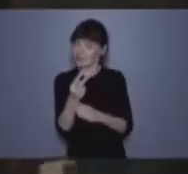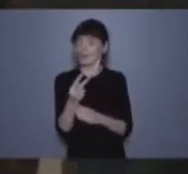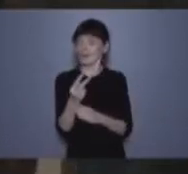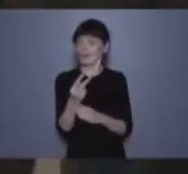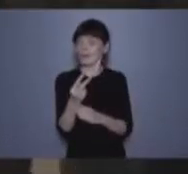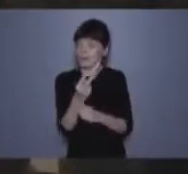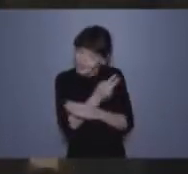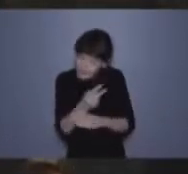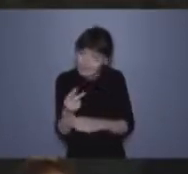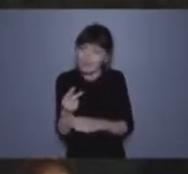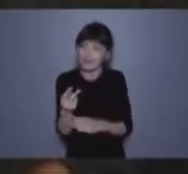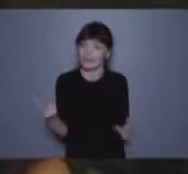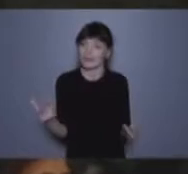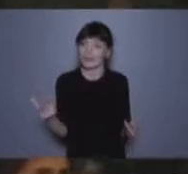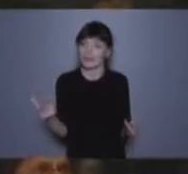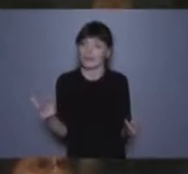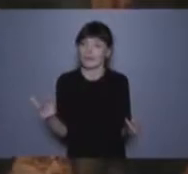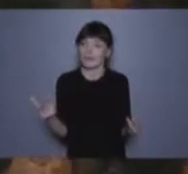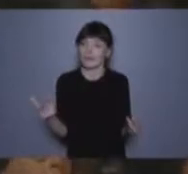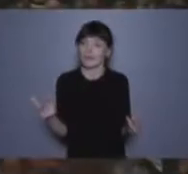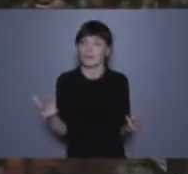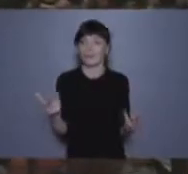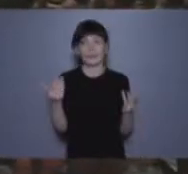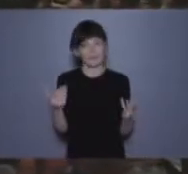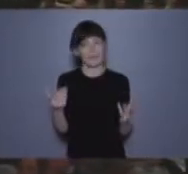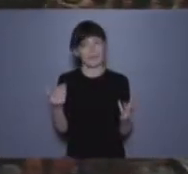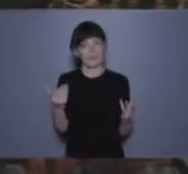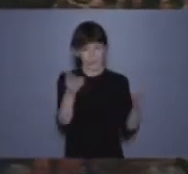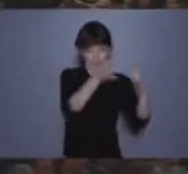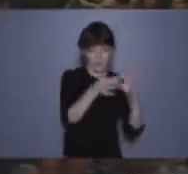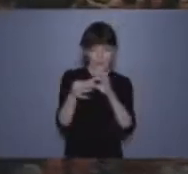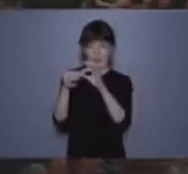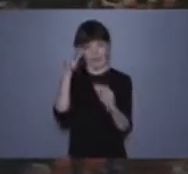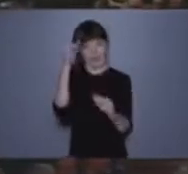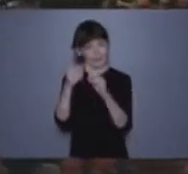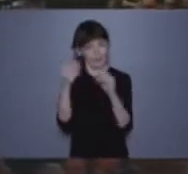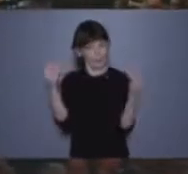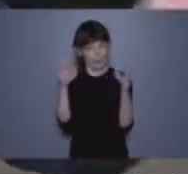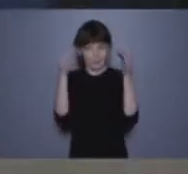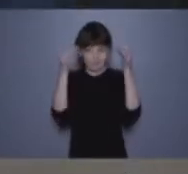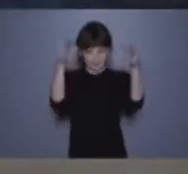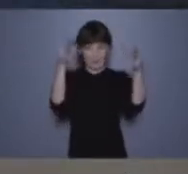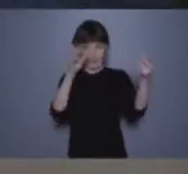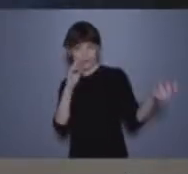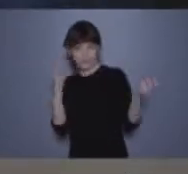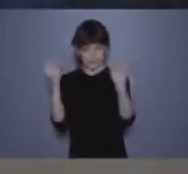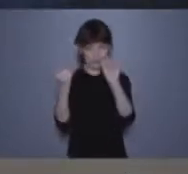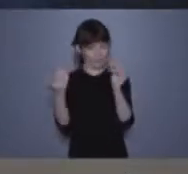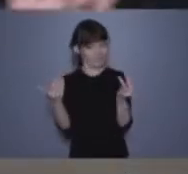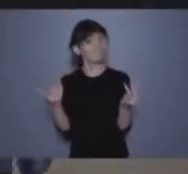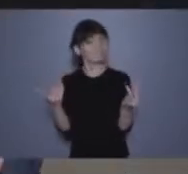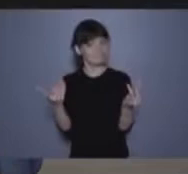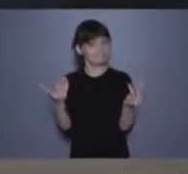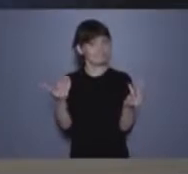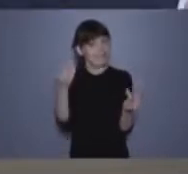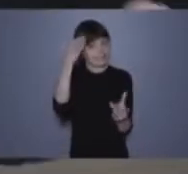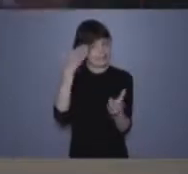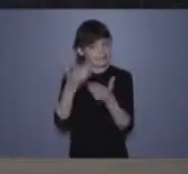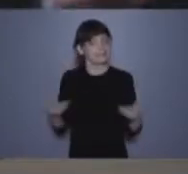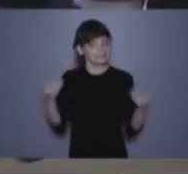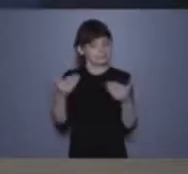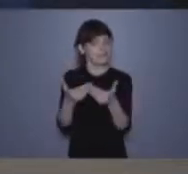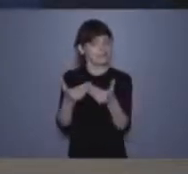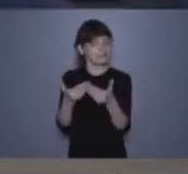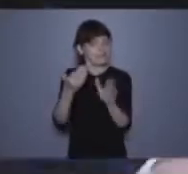Et si je vous parle du changement climatique à ce sujet, c'est parce que je sais dans quelle situation nous sommes, par exemple